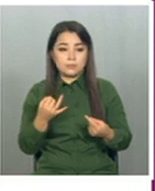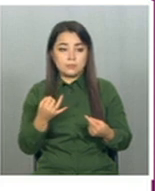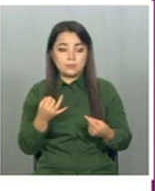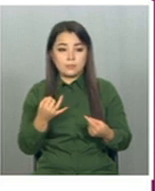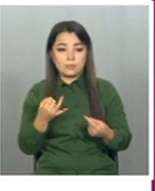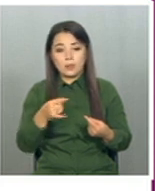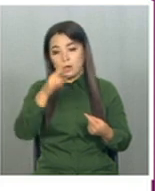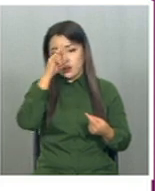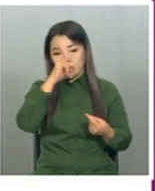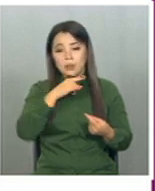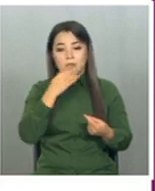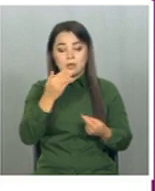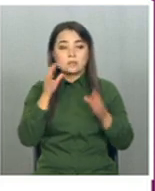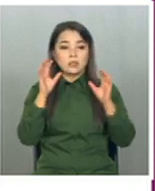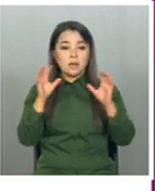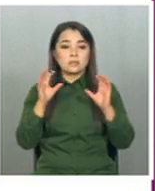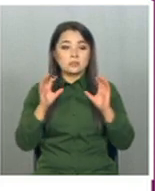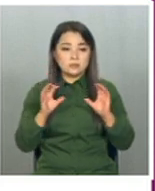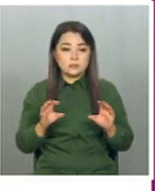қазақ салтын